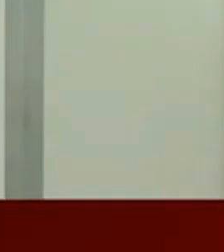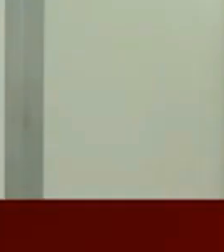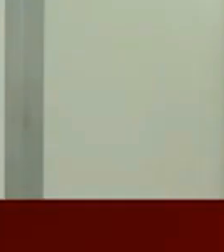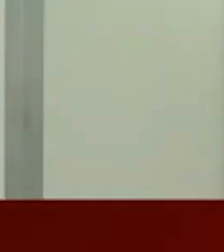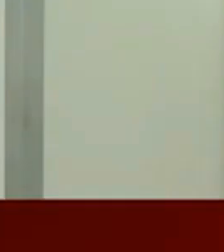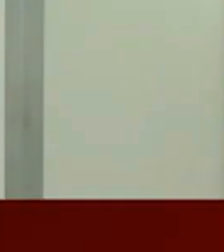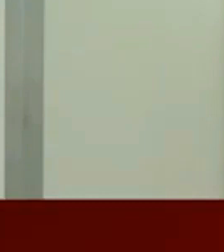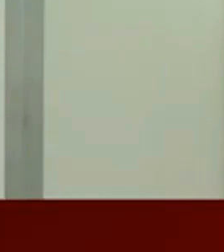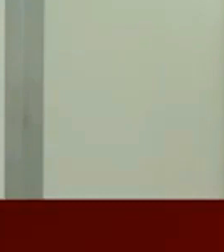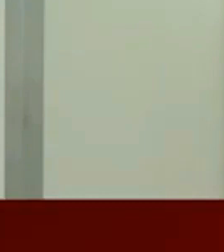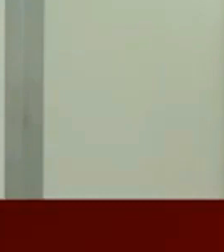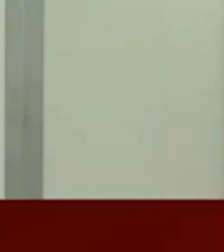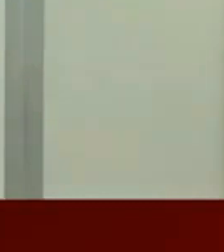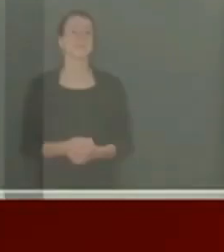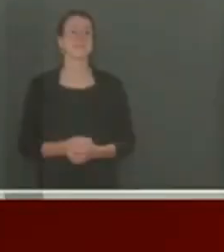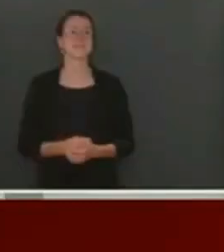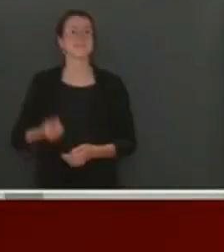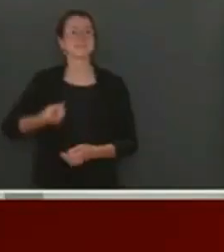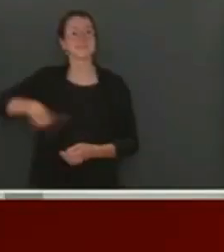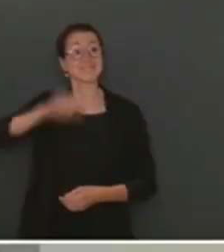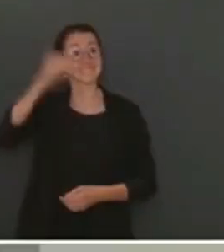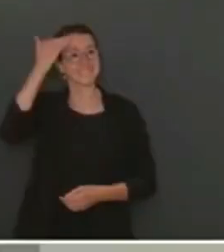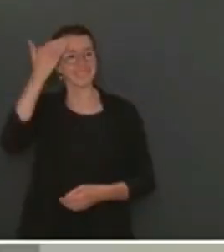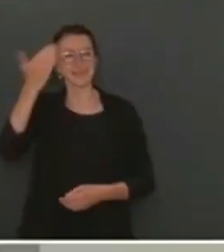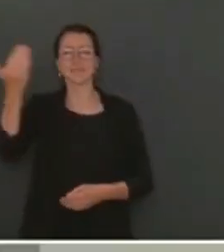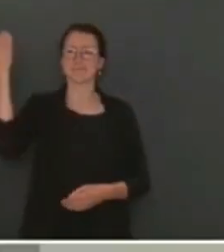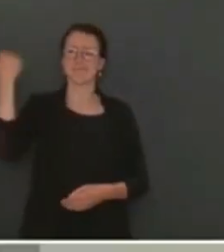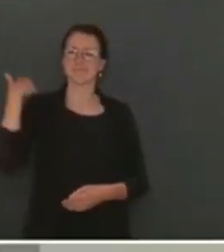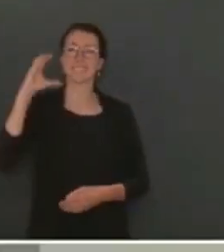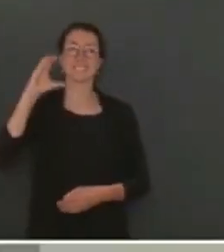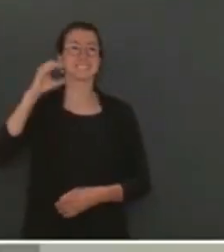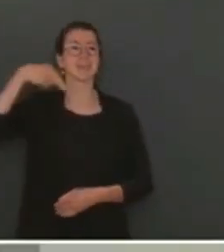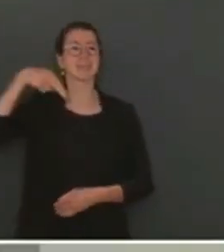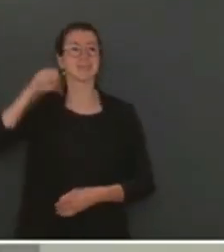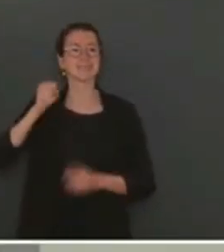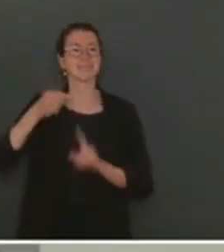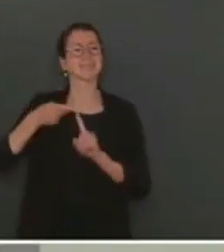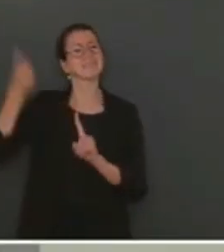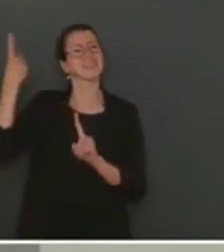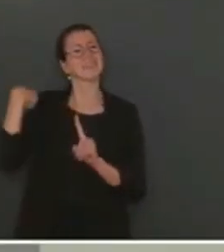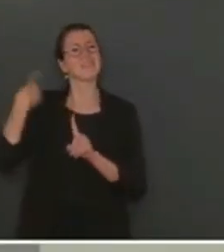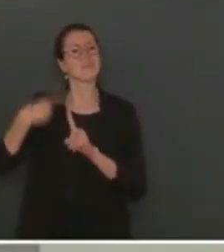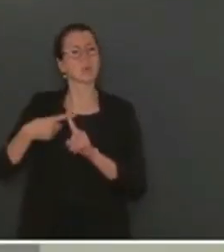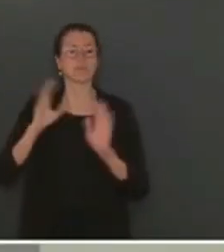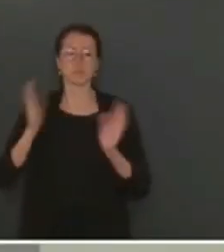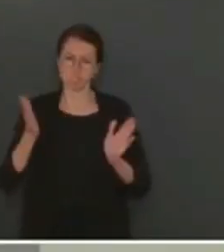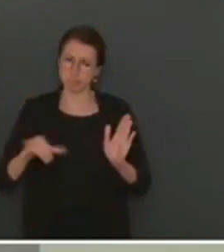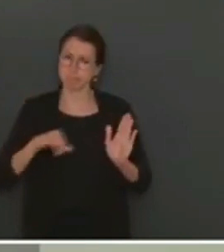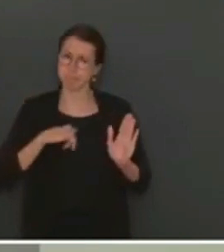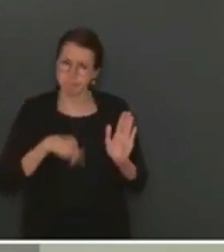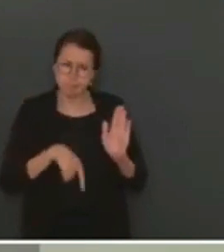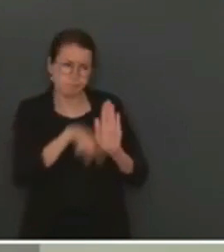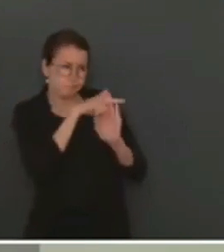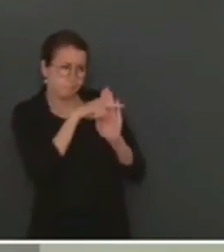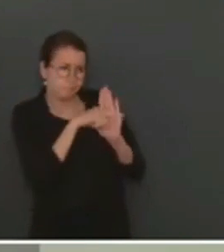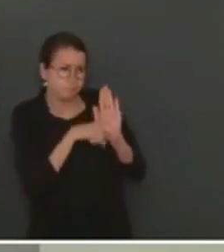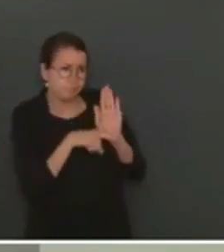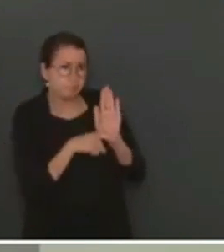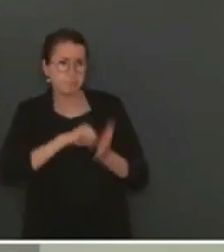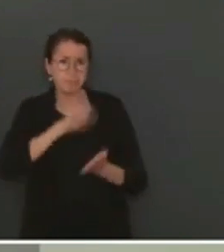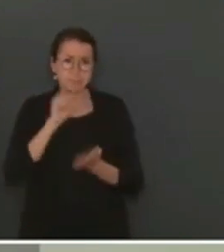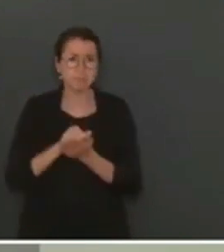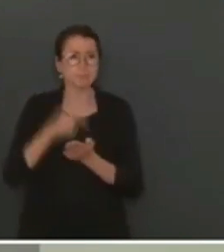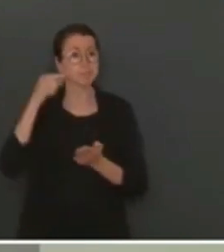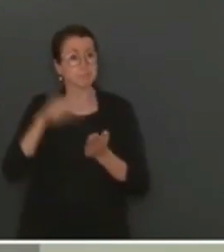السلام عليكم ورحمة الله وبركاته معكم قناة شين أملاك وقناة ديلي تانيا فاتي تفي قبل ما نبدأ هذا